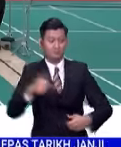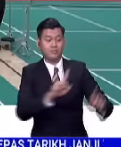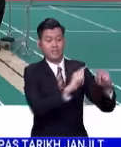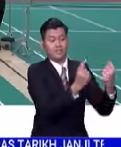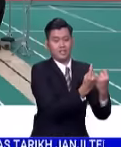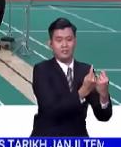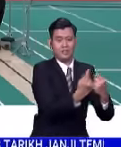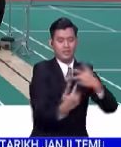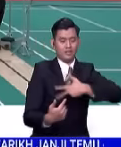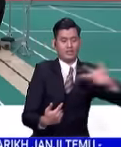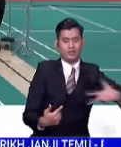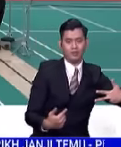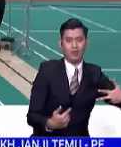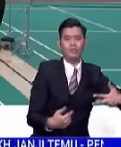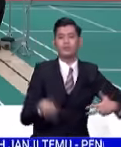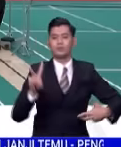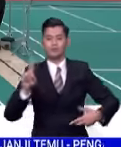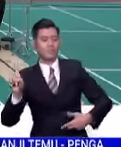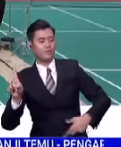Knudsen Malina Norman